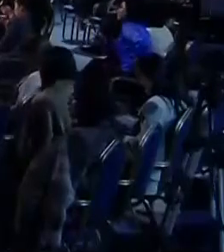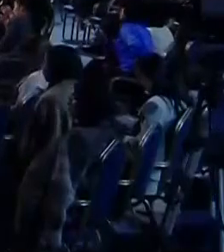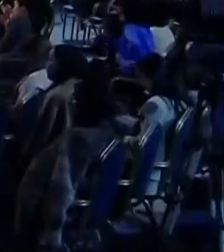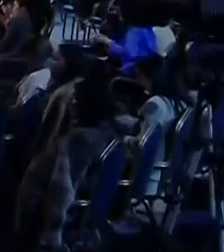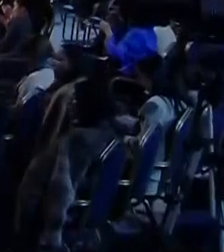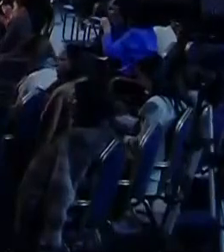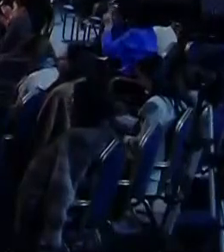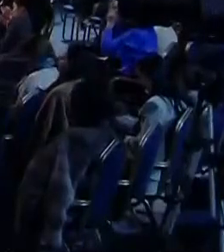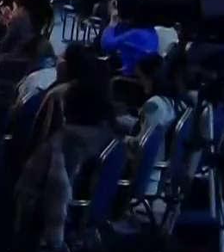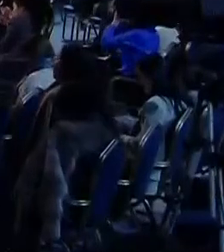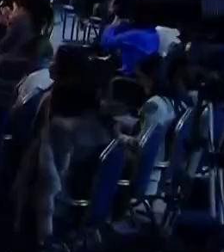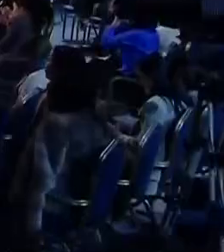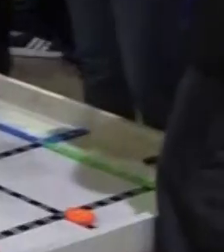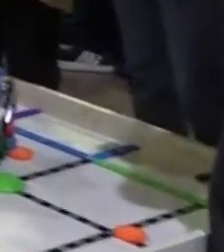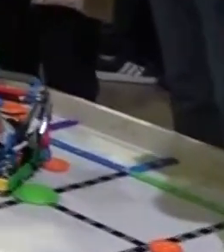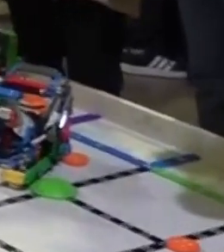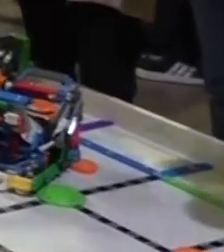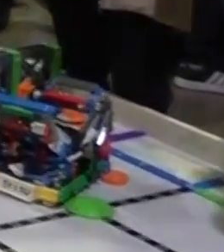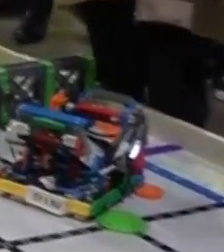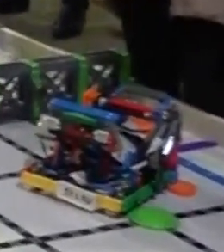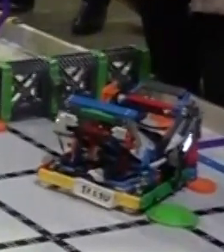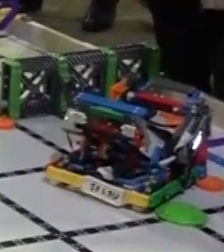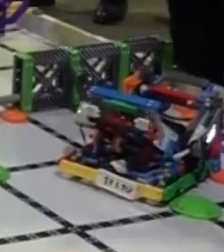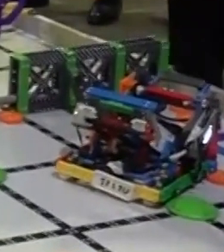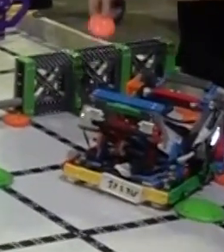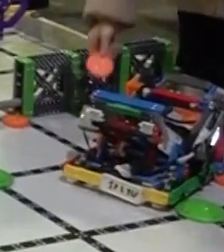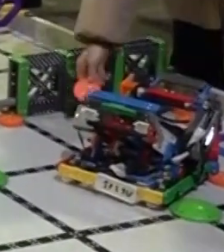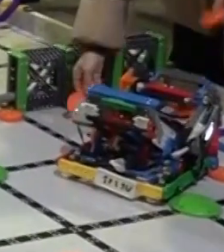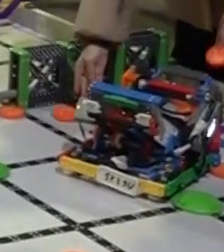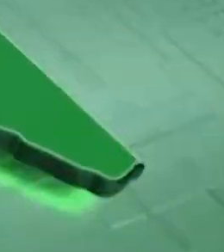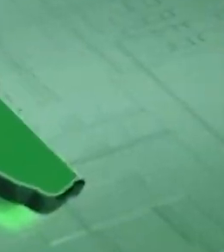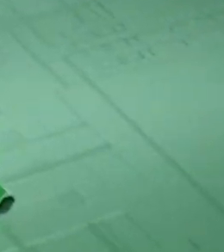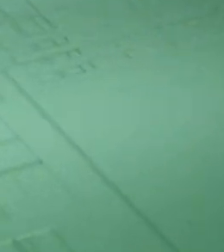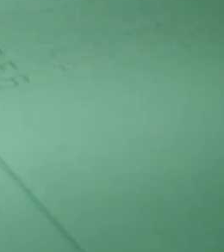масштаба. О самом ожидаемом событии этого сезона буквально через несколько секунд.